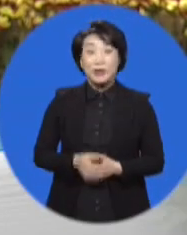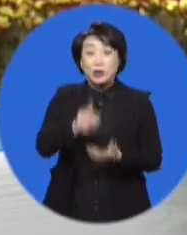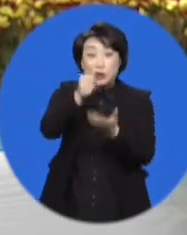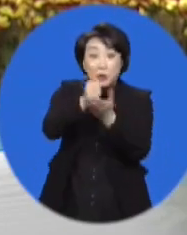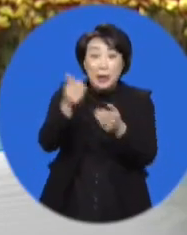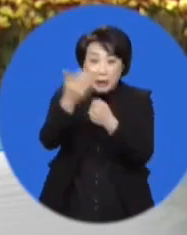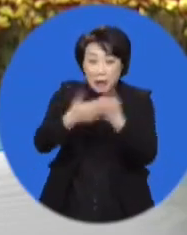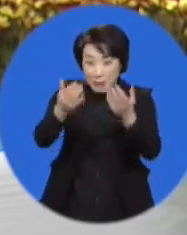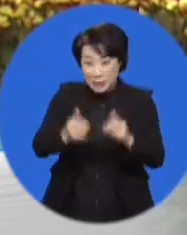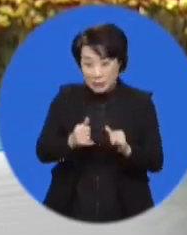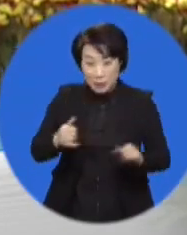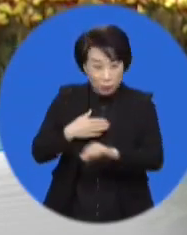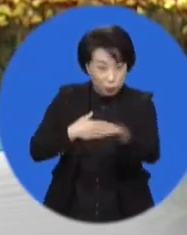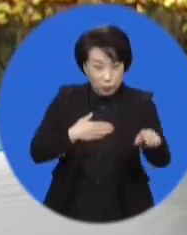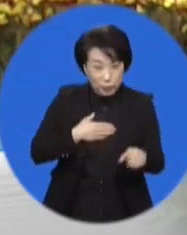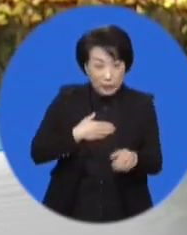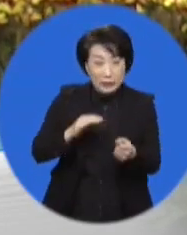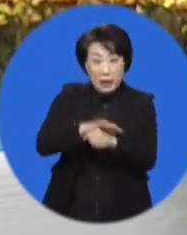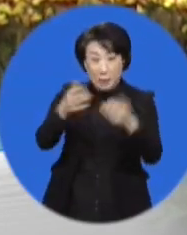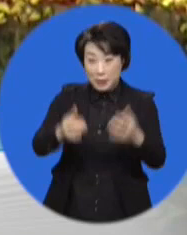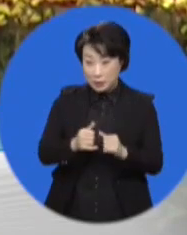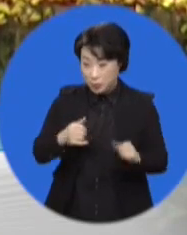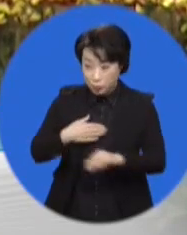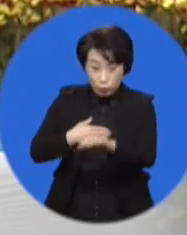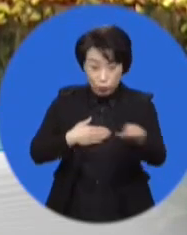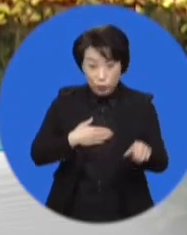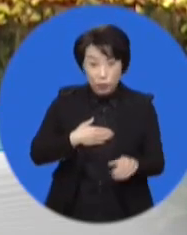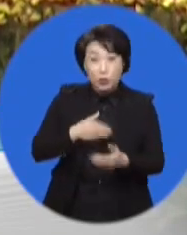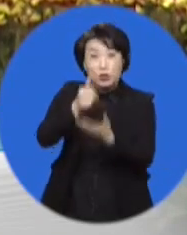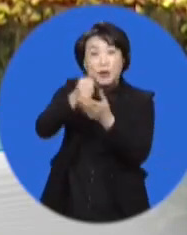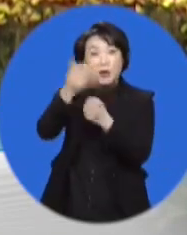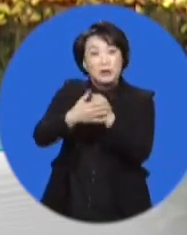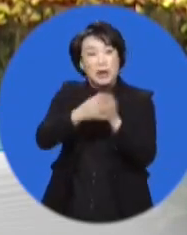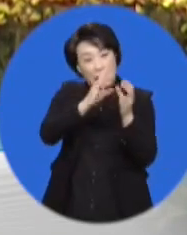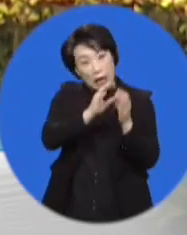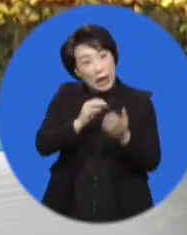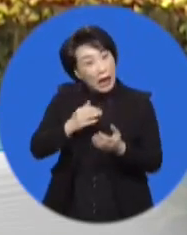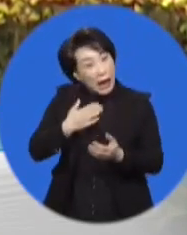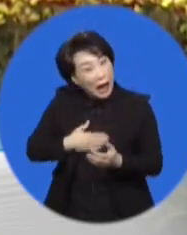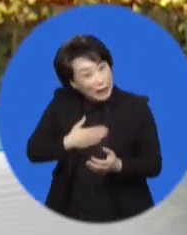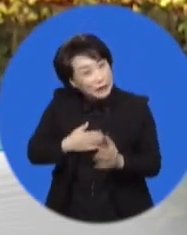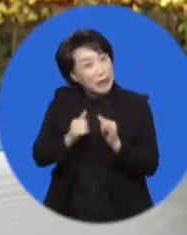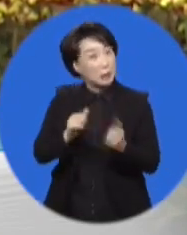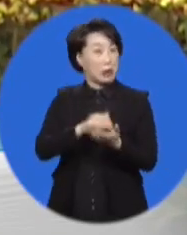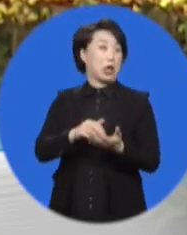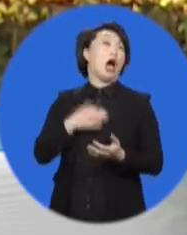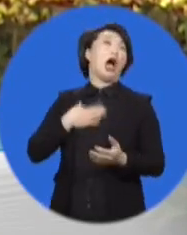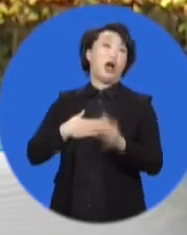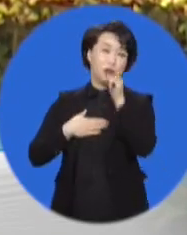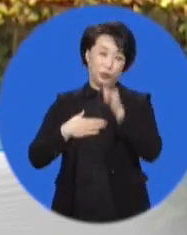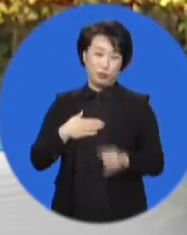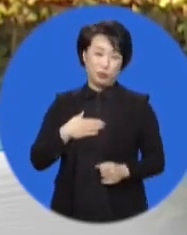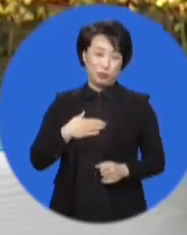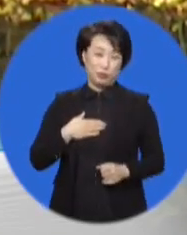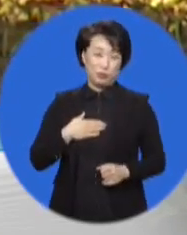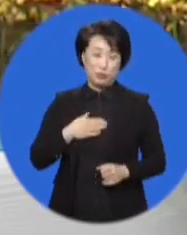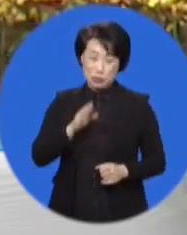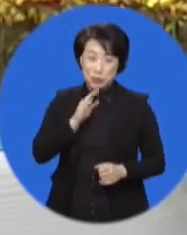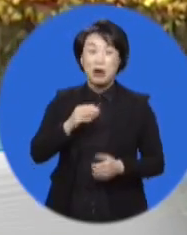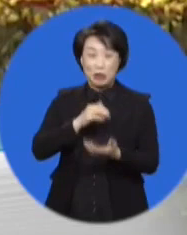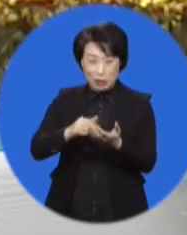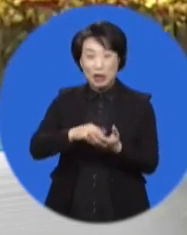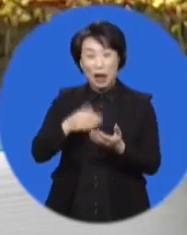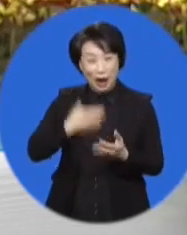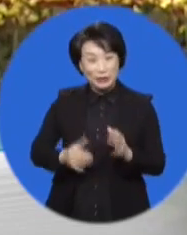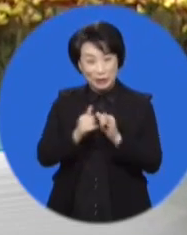주님의 은혜 받은 사람, 사랑받은 사람, 주님의 은혜를 계수할 줄 아는 사람, 정말로 계산할 줄